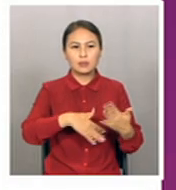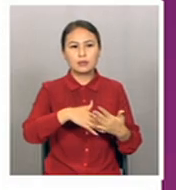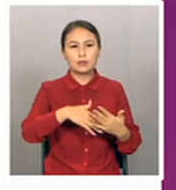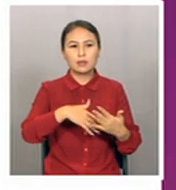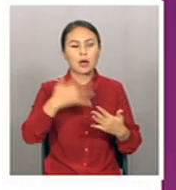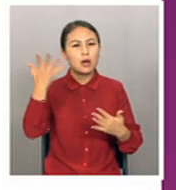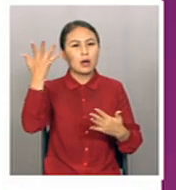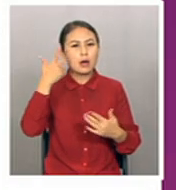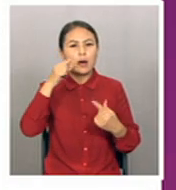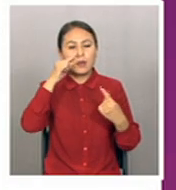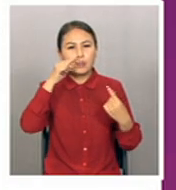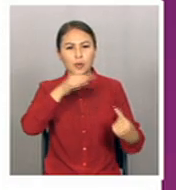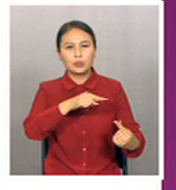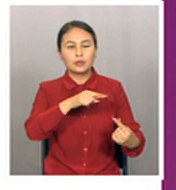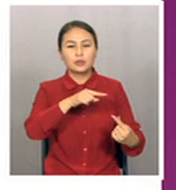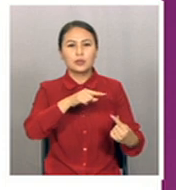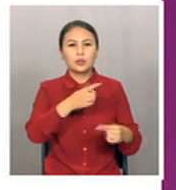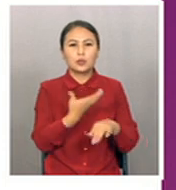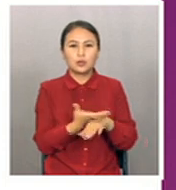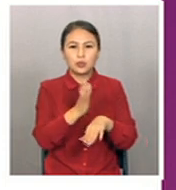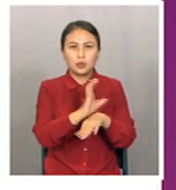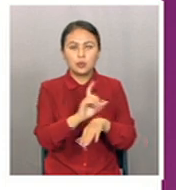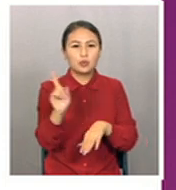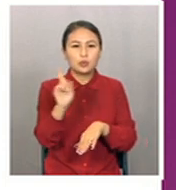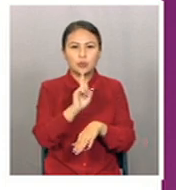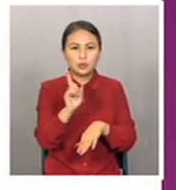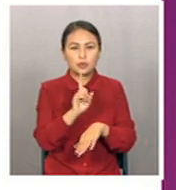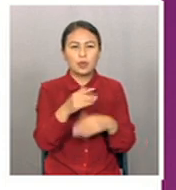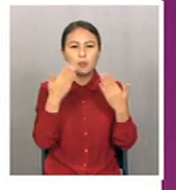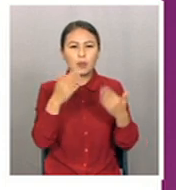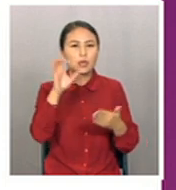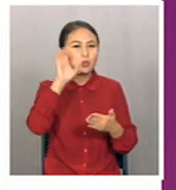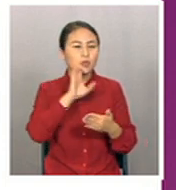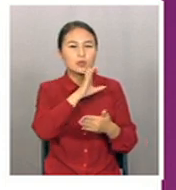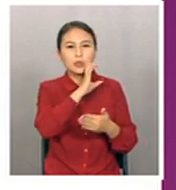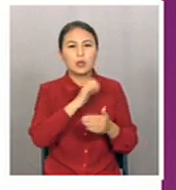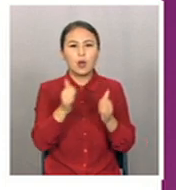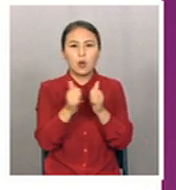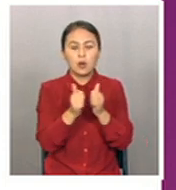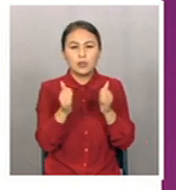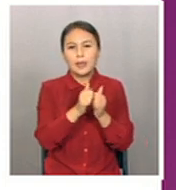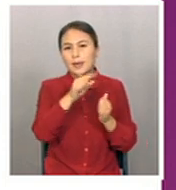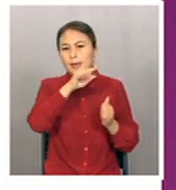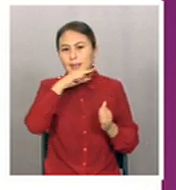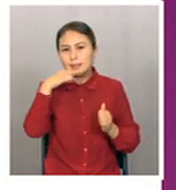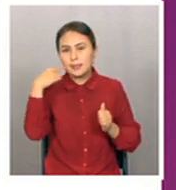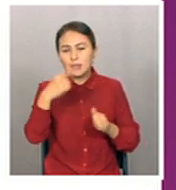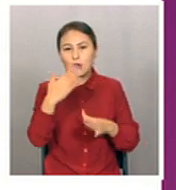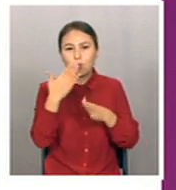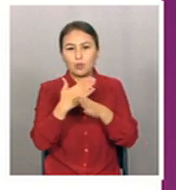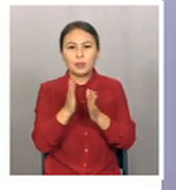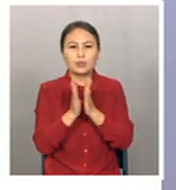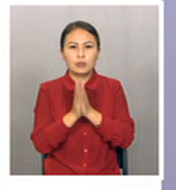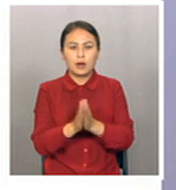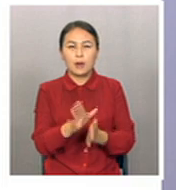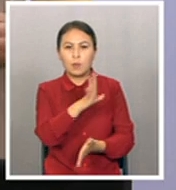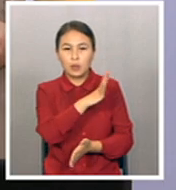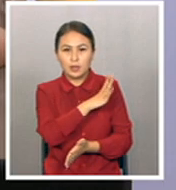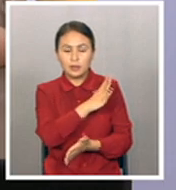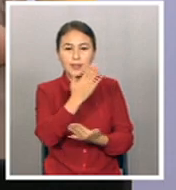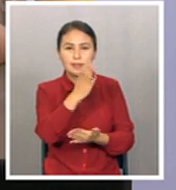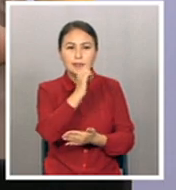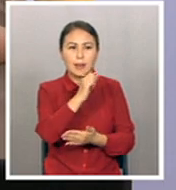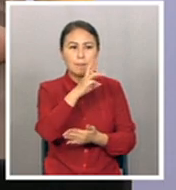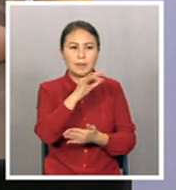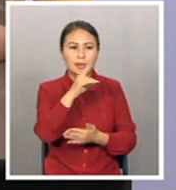жоңғарларға қарсы тойтарысты күшейту үшін солтүстіктегі көрші Ресейден көмек сұраған болатын. Сәмеке